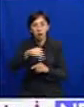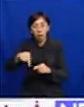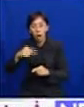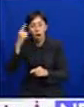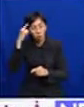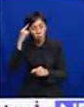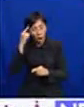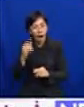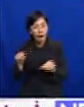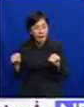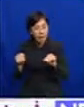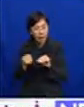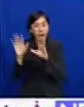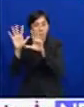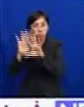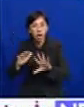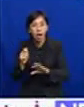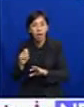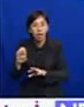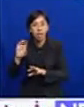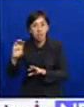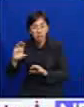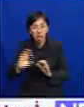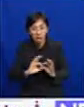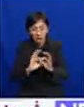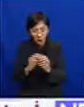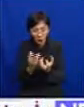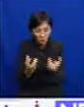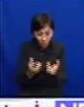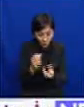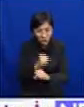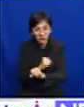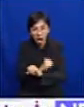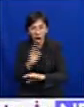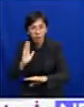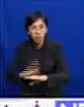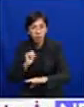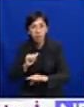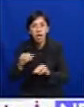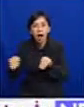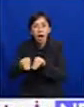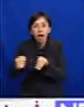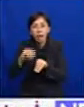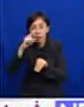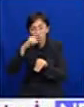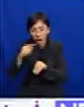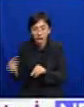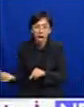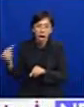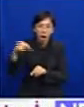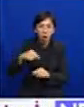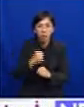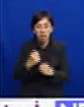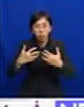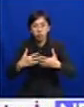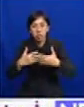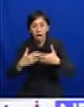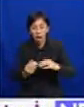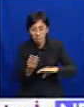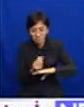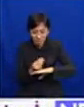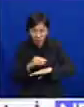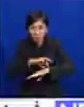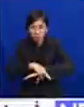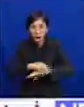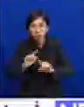ประชาคมเศรษฐกิจอาเซียนหรือ AECเชื่อมโยงวัตถุดิบและแรงงานฝีมือจากประเทศเพื่อนบ้านเข้ามาผลักดันอุตสาหกรรมอัญญมณีไทยสู่ตลาด